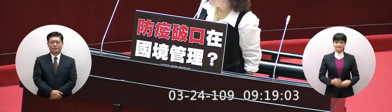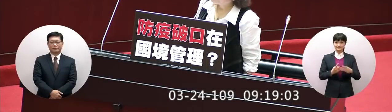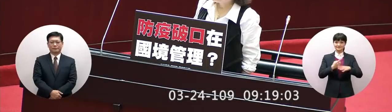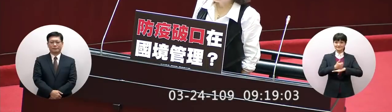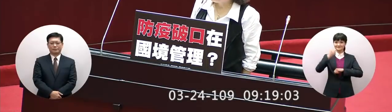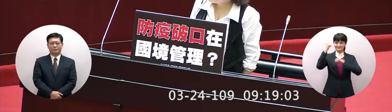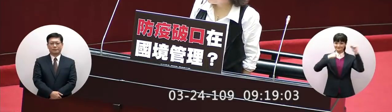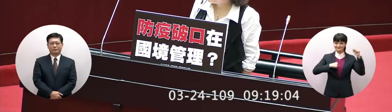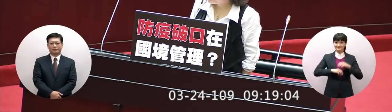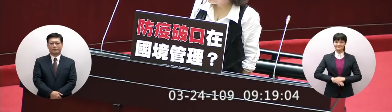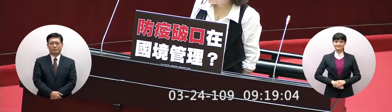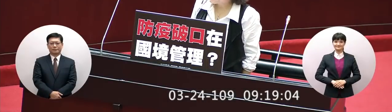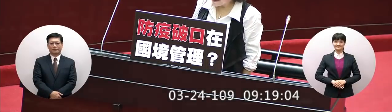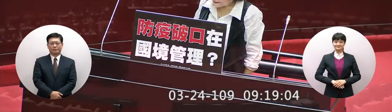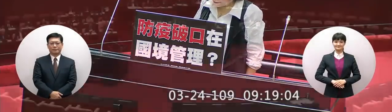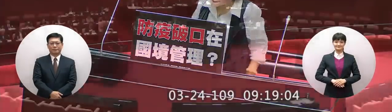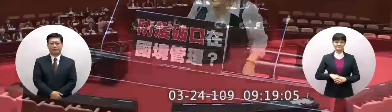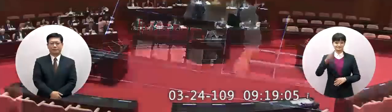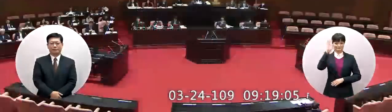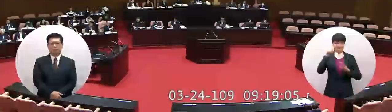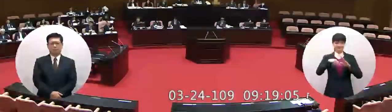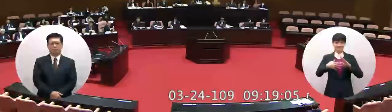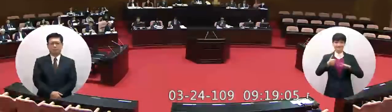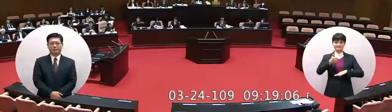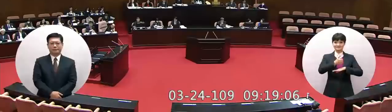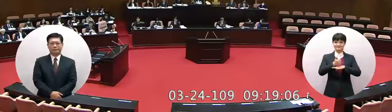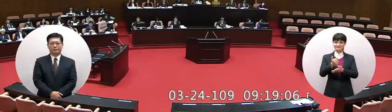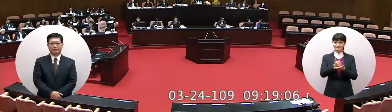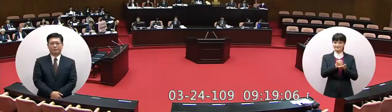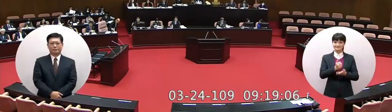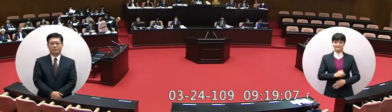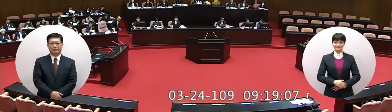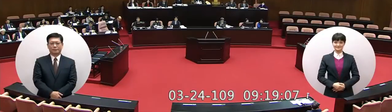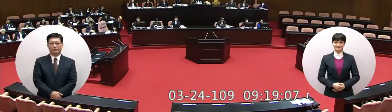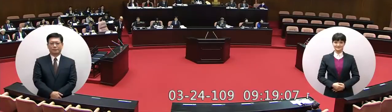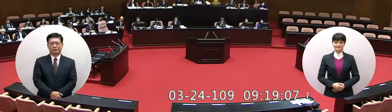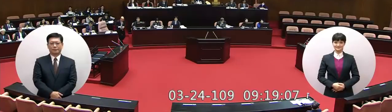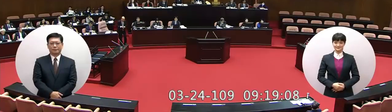主席早，有请苏院长。 请苏院长。